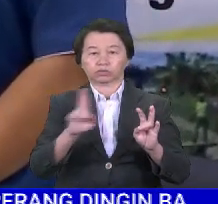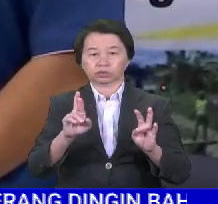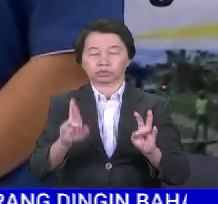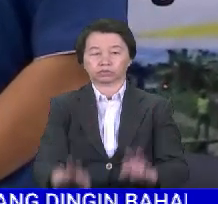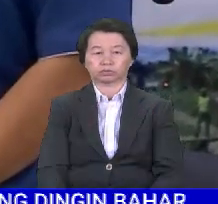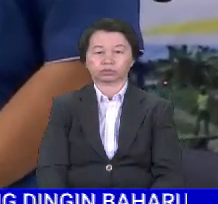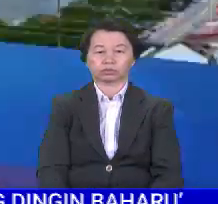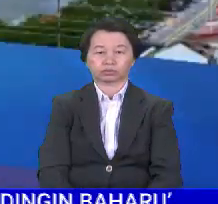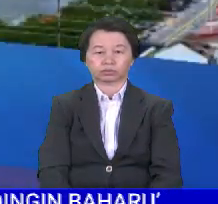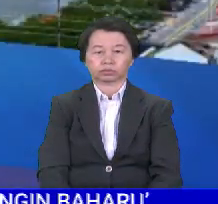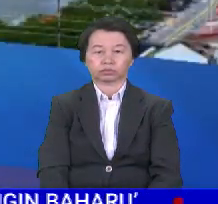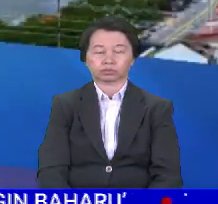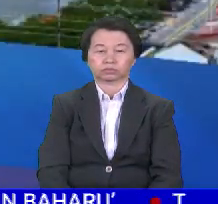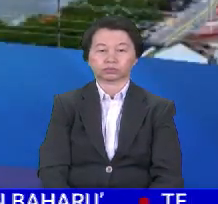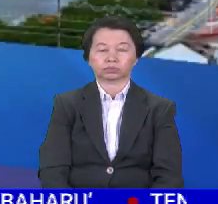RM780,000.